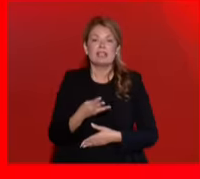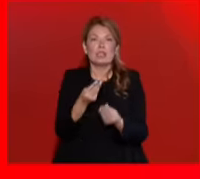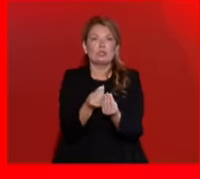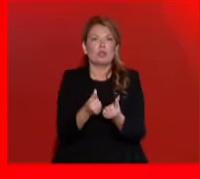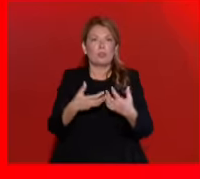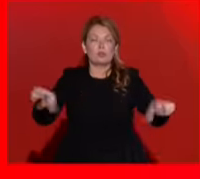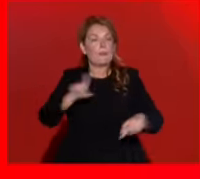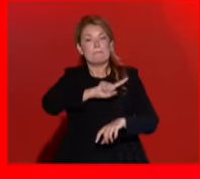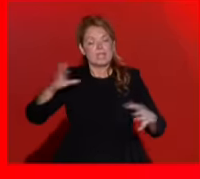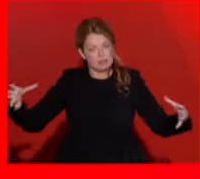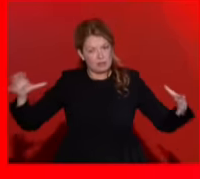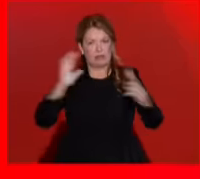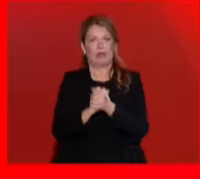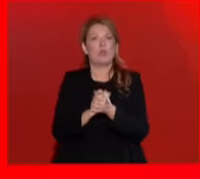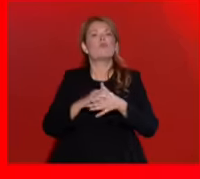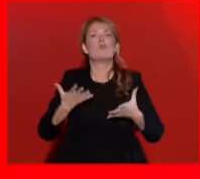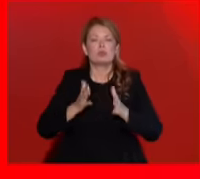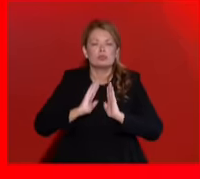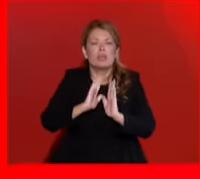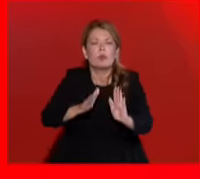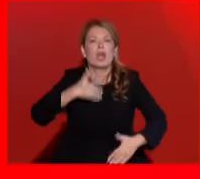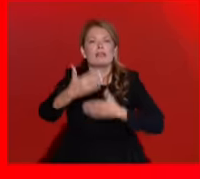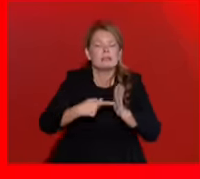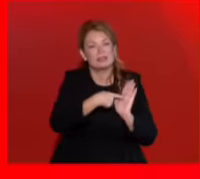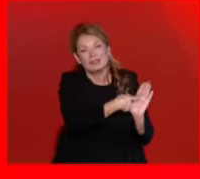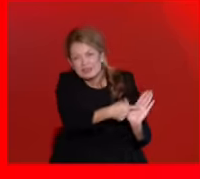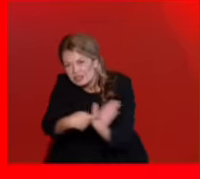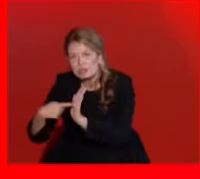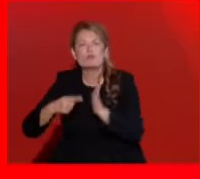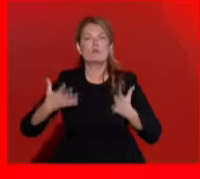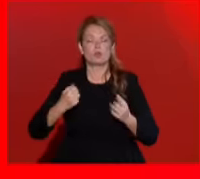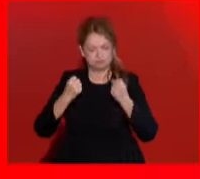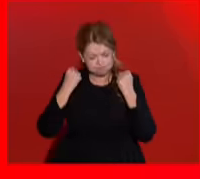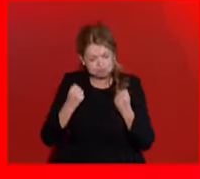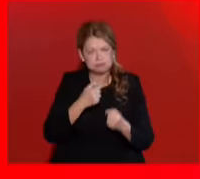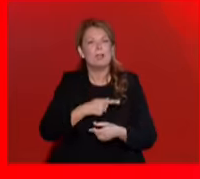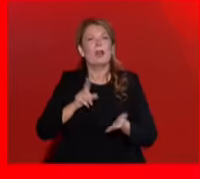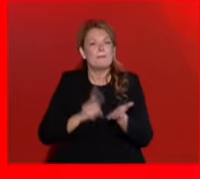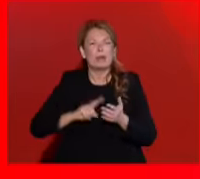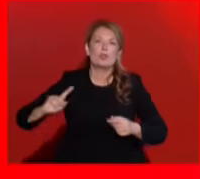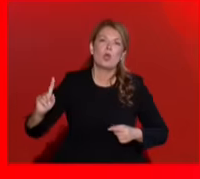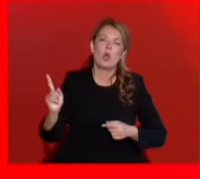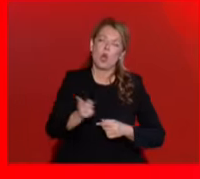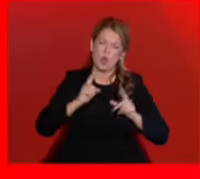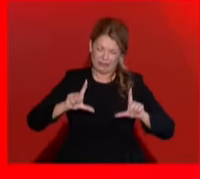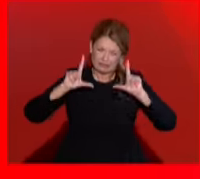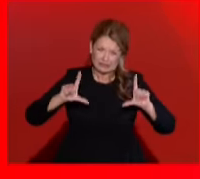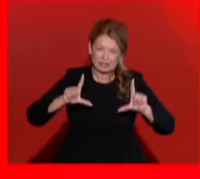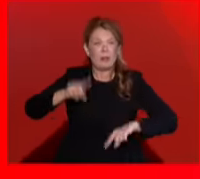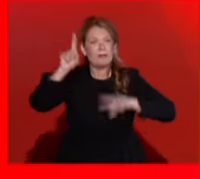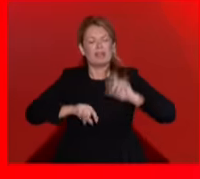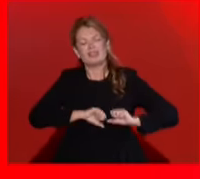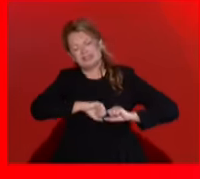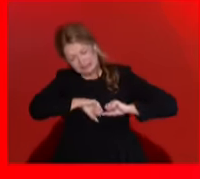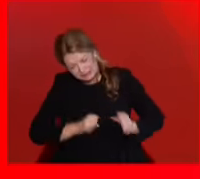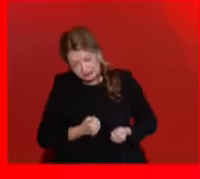θα προχωρήσει στην οργανωμένη του εξωστρέφεια και θα ξανακερδίσει τις πληγωμένες καρδιές